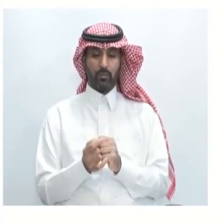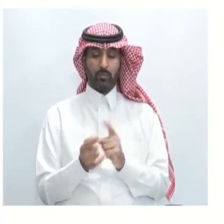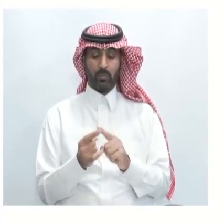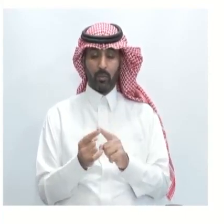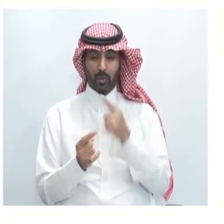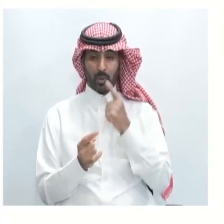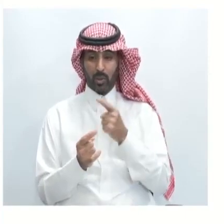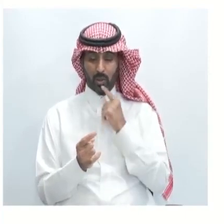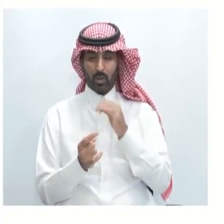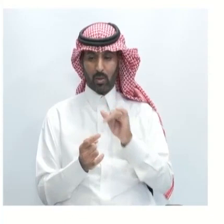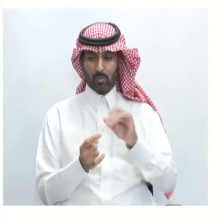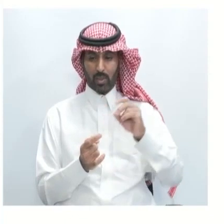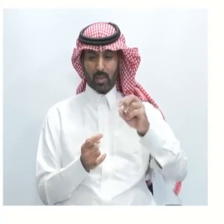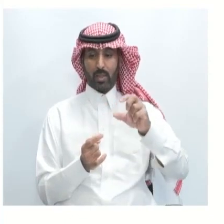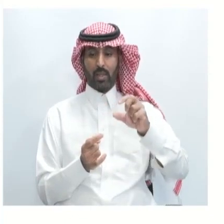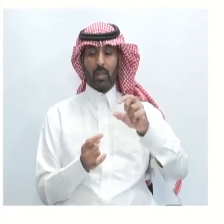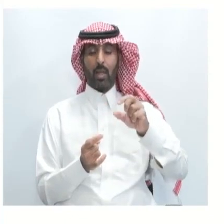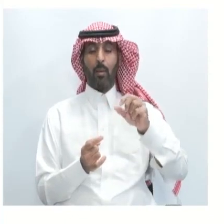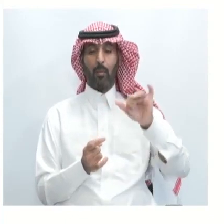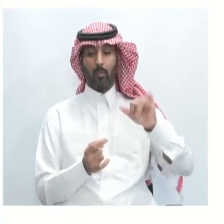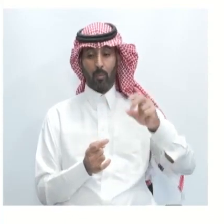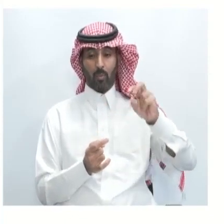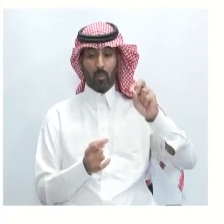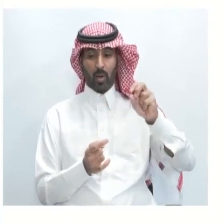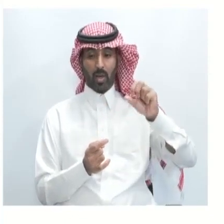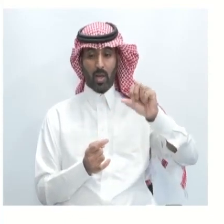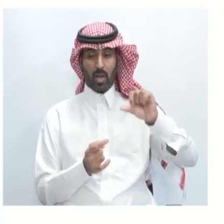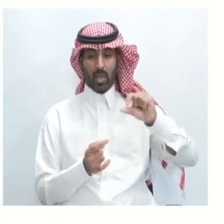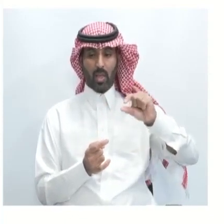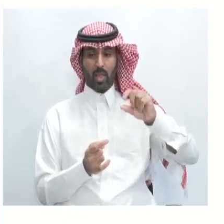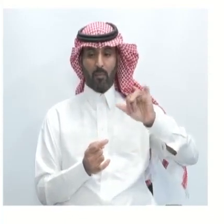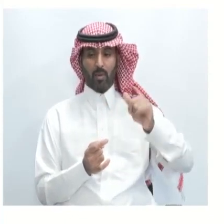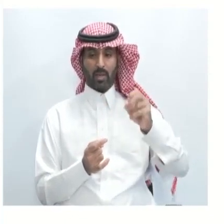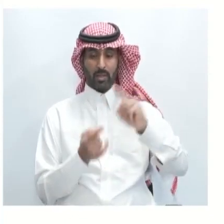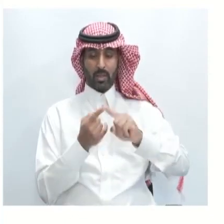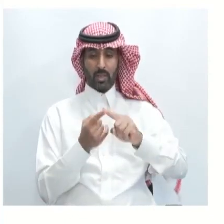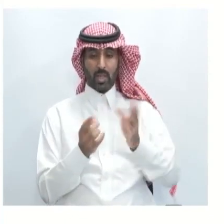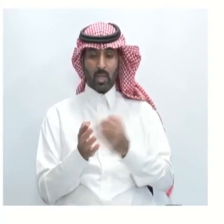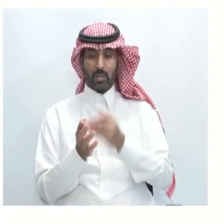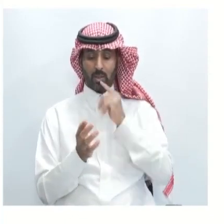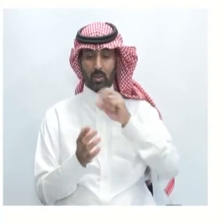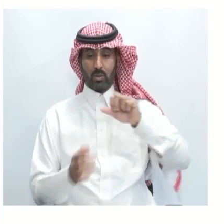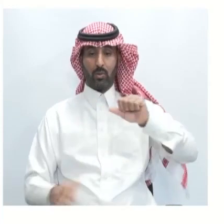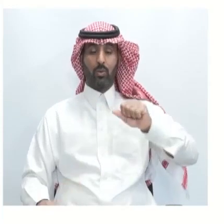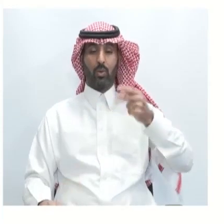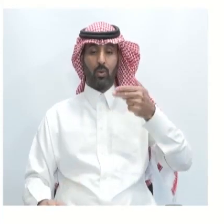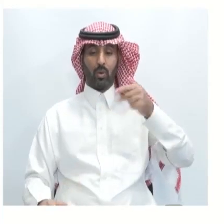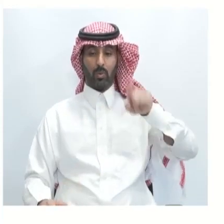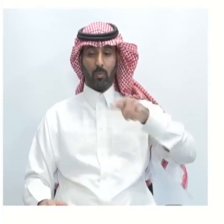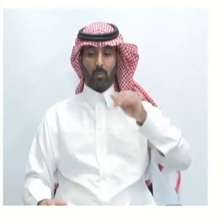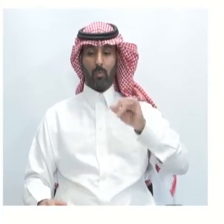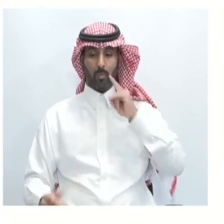هو يقول ان تكون المقدمتان كليتين موجبتين مثلا مقدمه صغرى موجبه